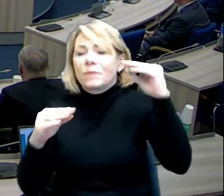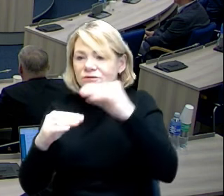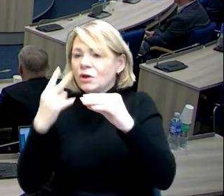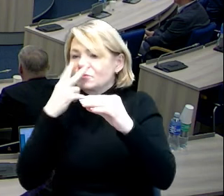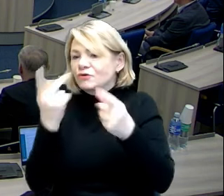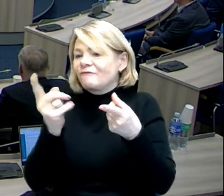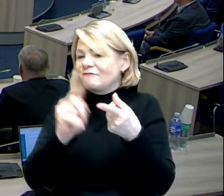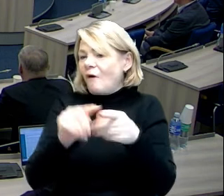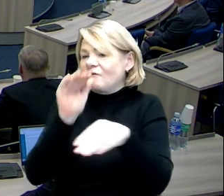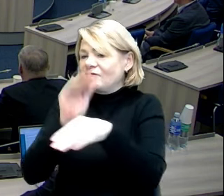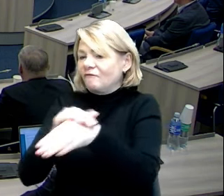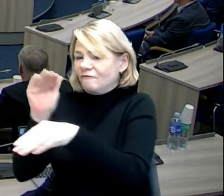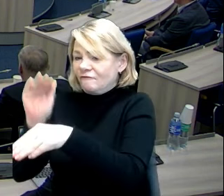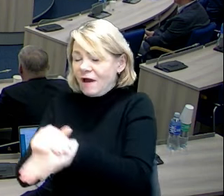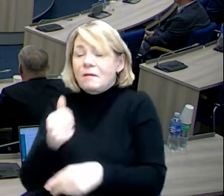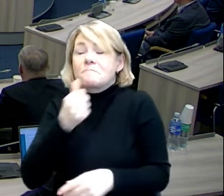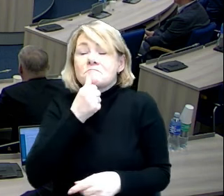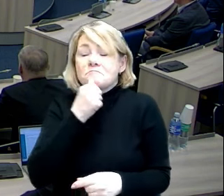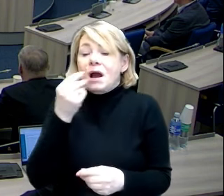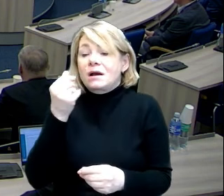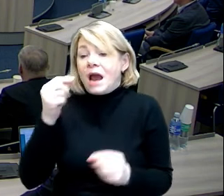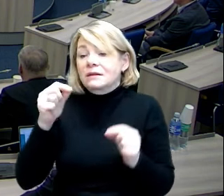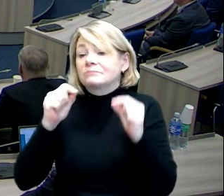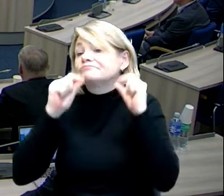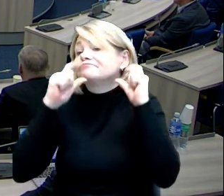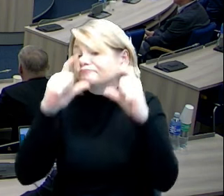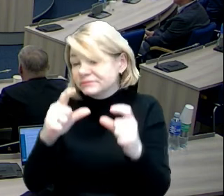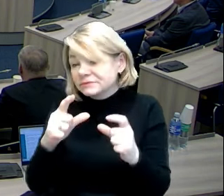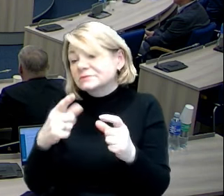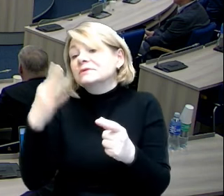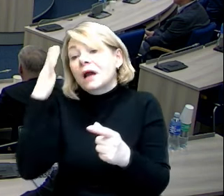jeigu jinai bus didesnė spręsim žiūrėsim ką